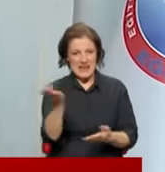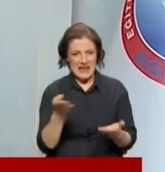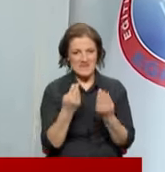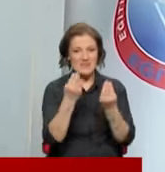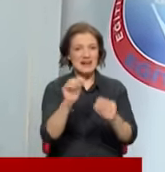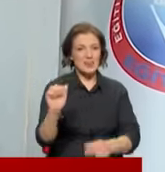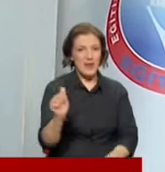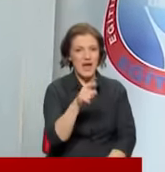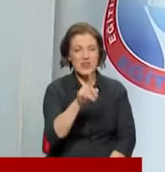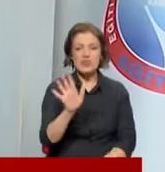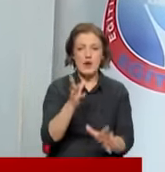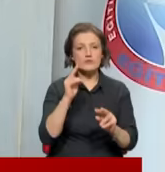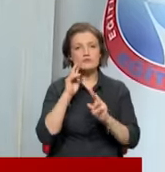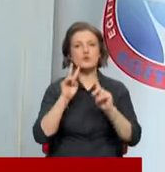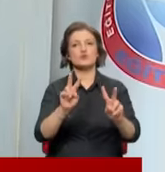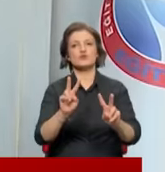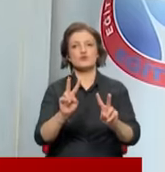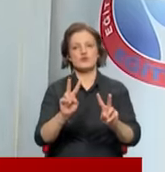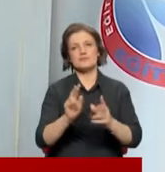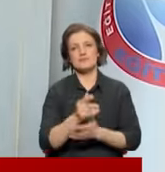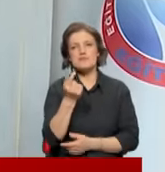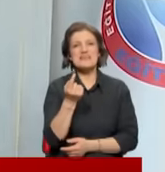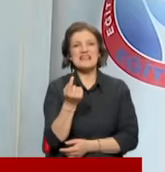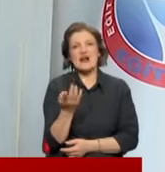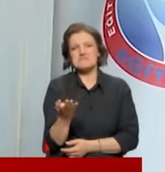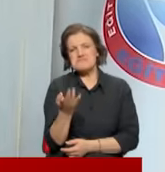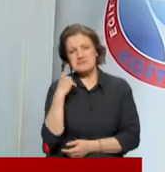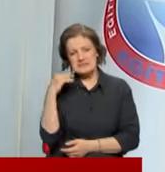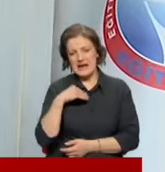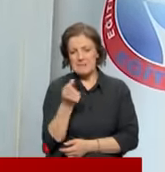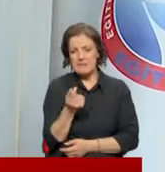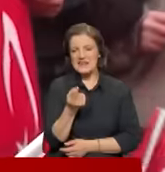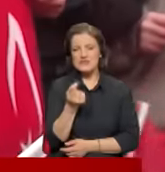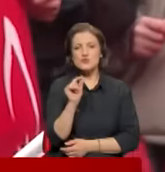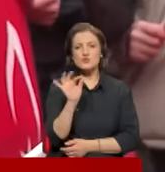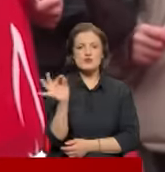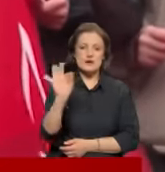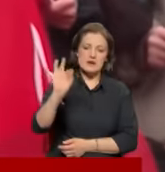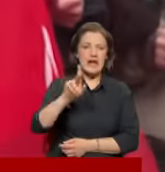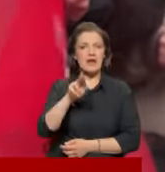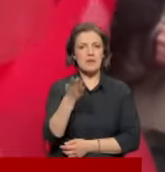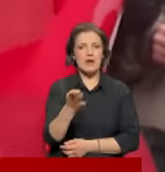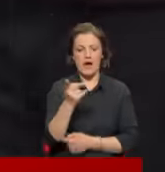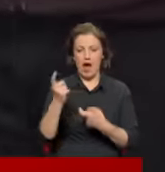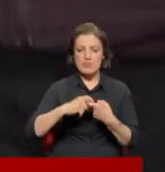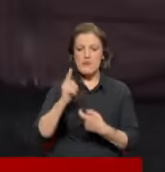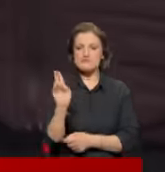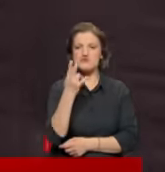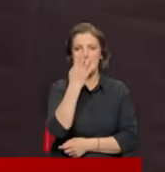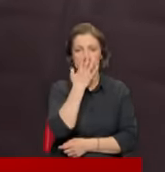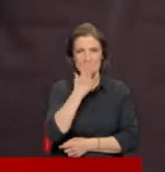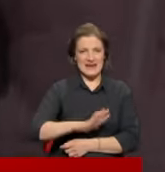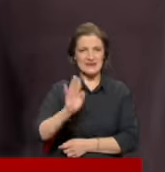verdiği değerin ne olduğunu gösterir bir söz, bir miktar. Hani sanki yemeğe tuz katıyor yani. Yüz binlerce öğretmen atama müjdesi